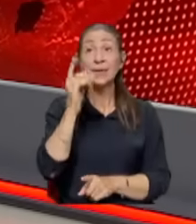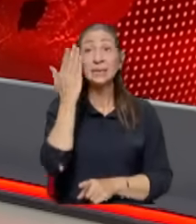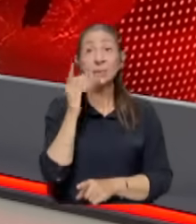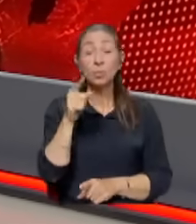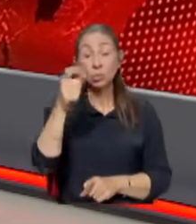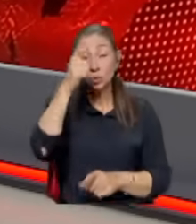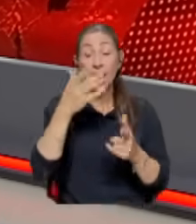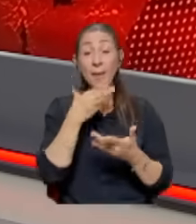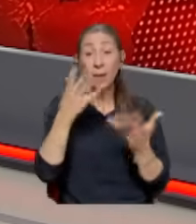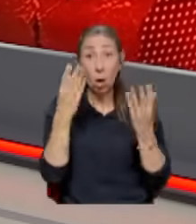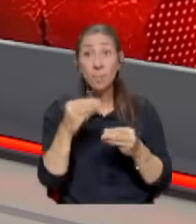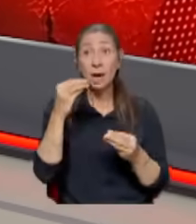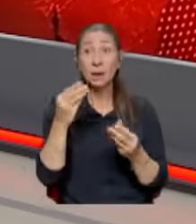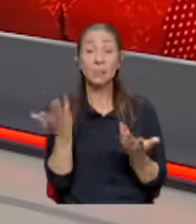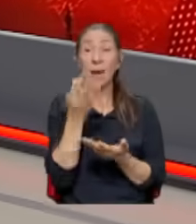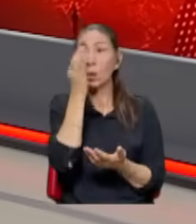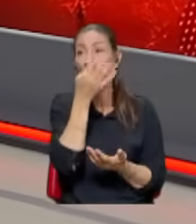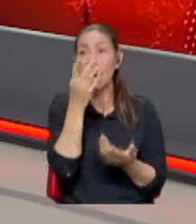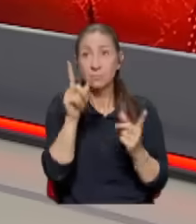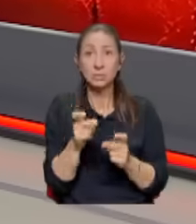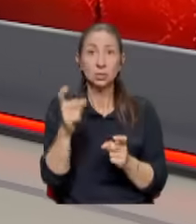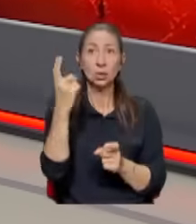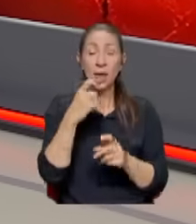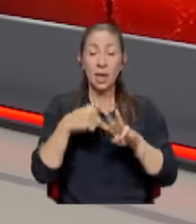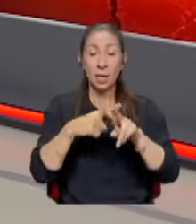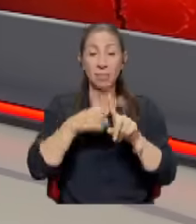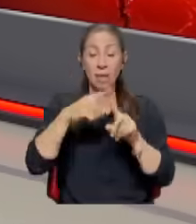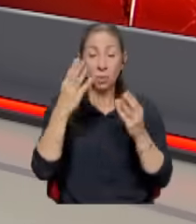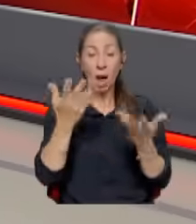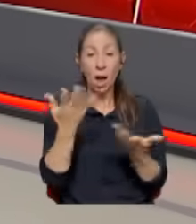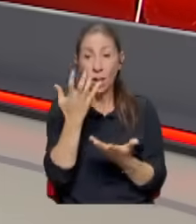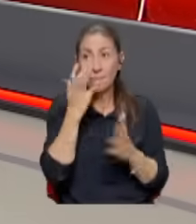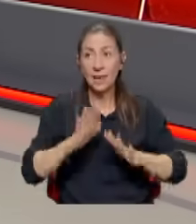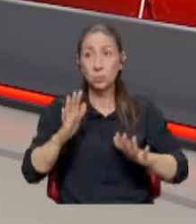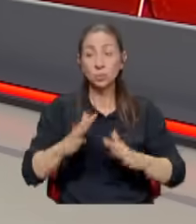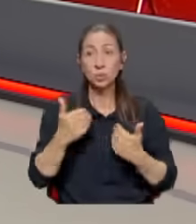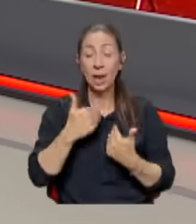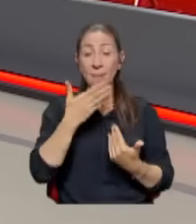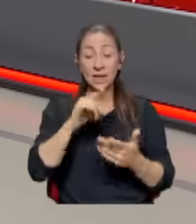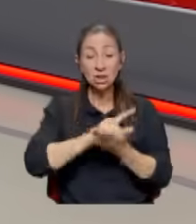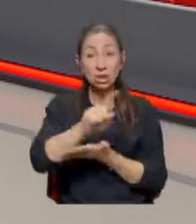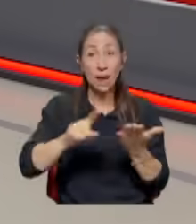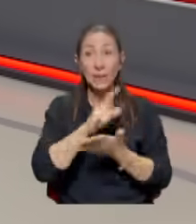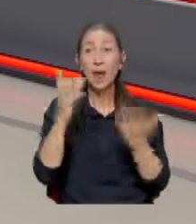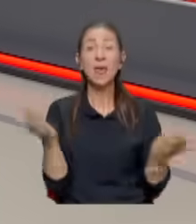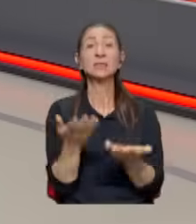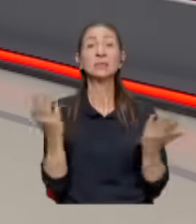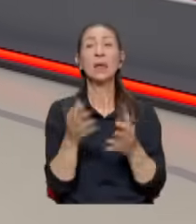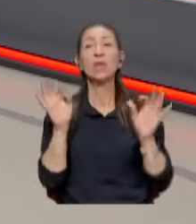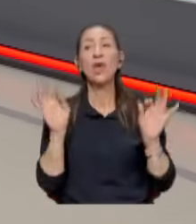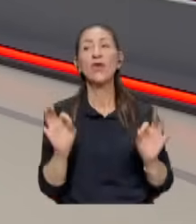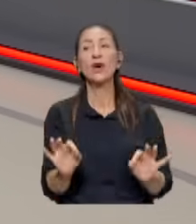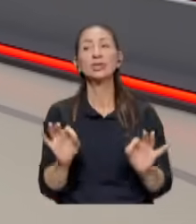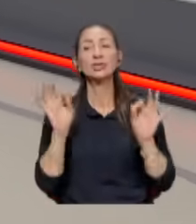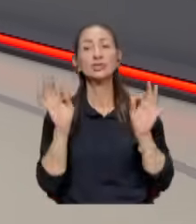izleyicimiz de bu ülkede emekli olabilmek bile kolay mı diye soruyor. EYT'liler olarak hala bekliyoruz. Emeklilik işlemleri resmen